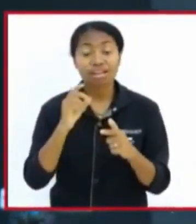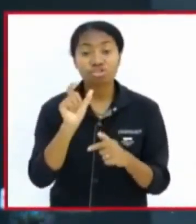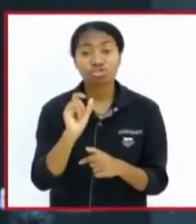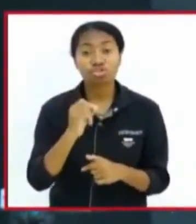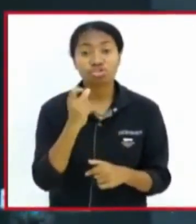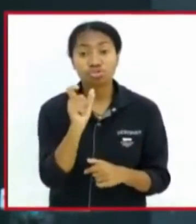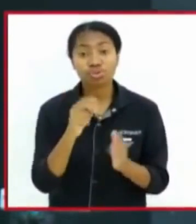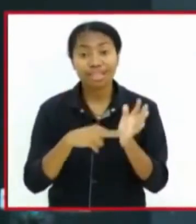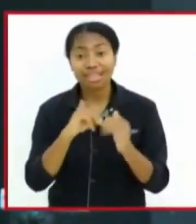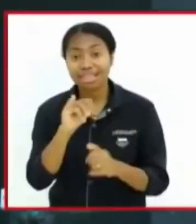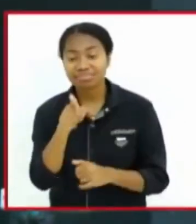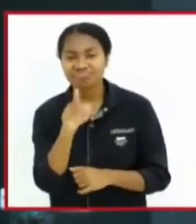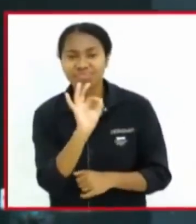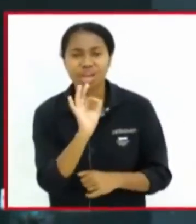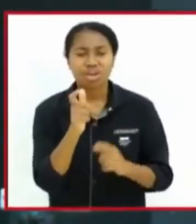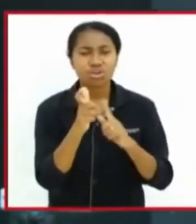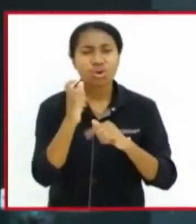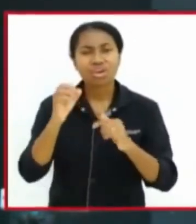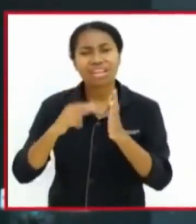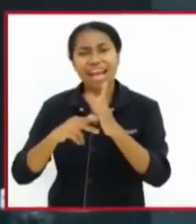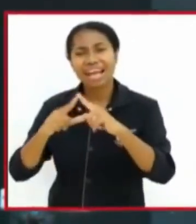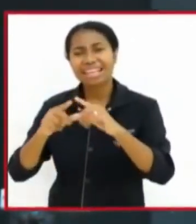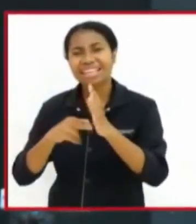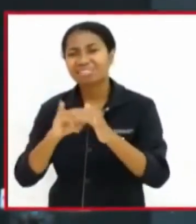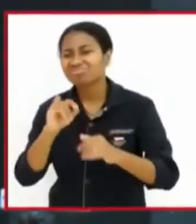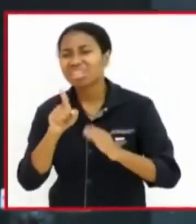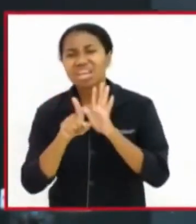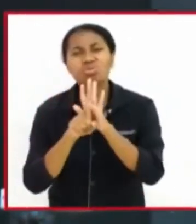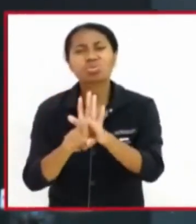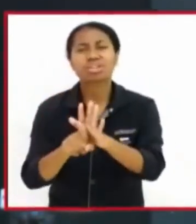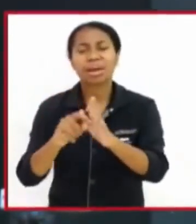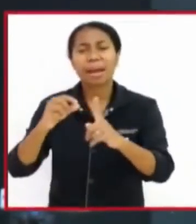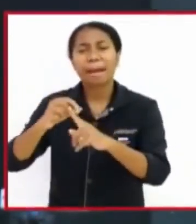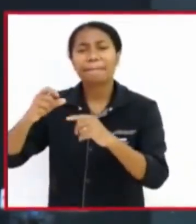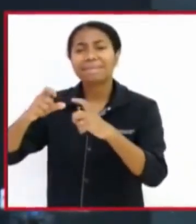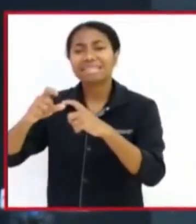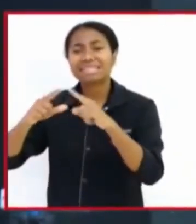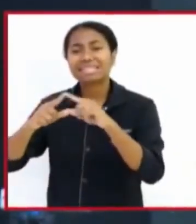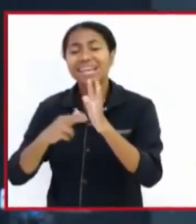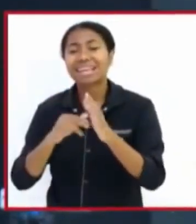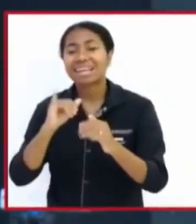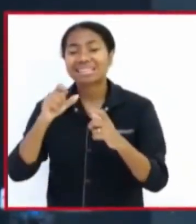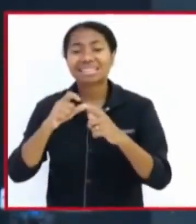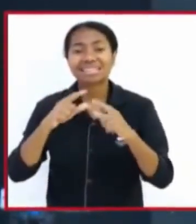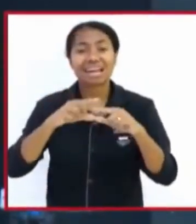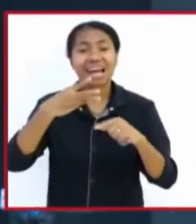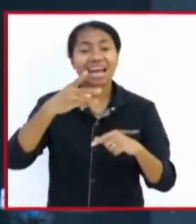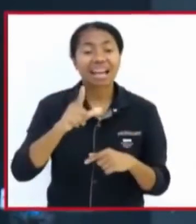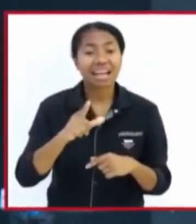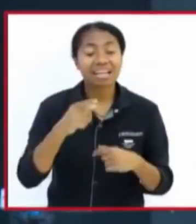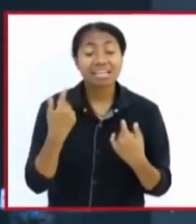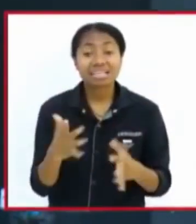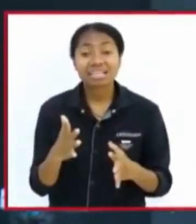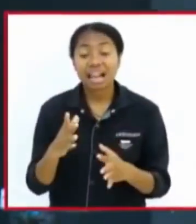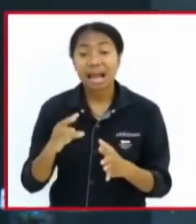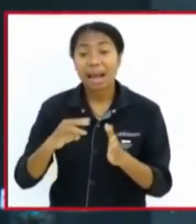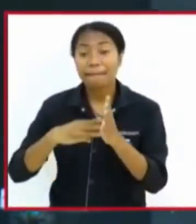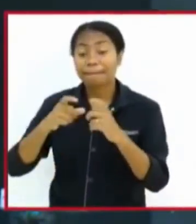Yordania tidak mengikuti pesan Israel akhirnya setelah Mesir